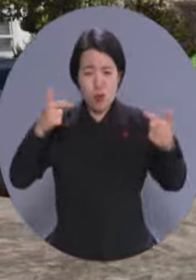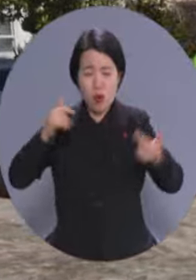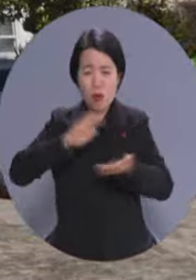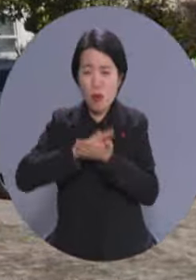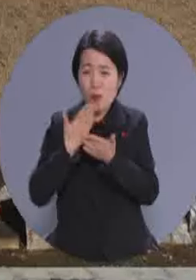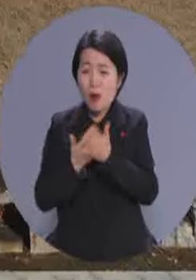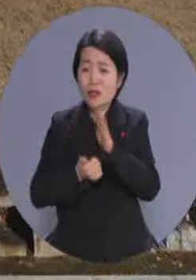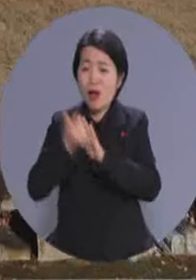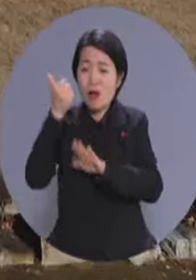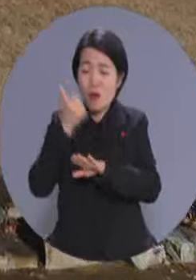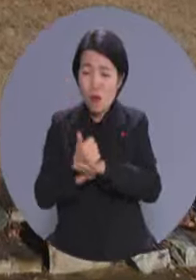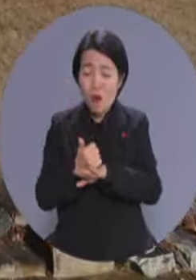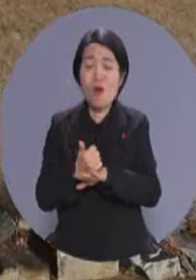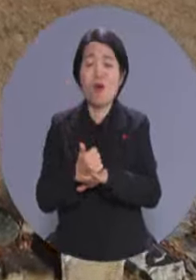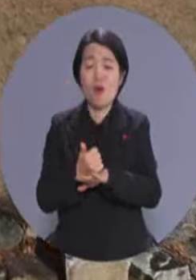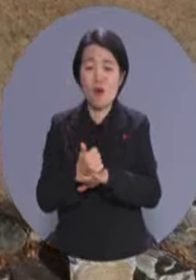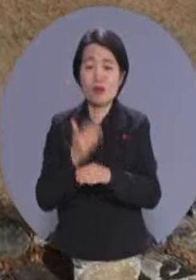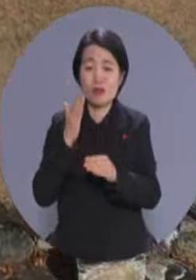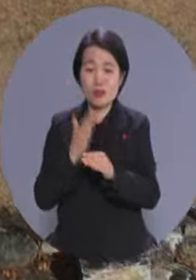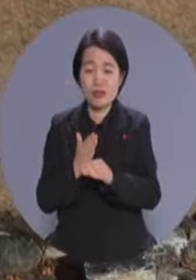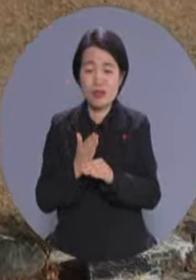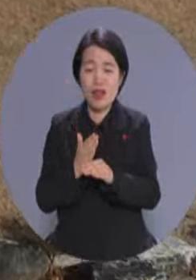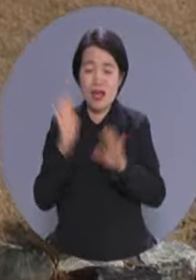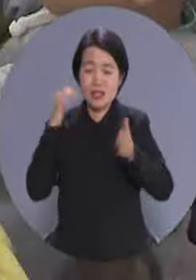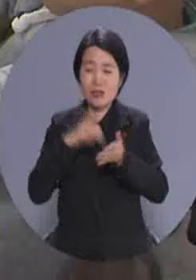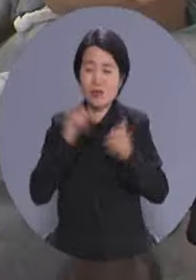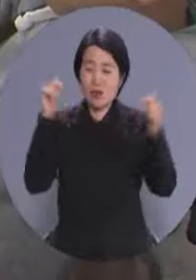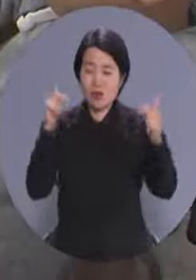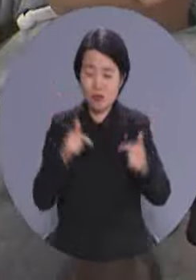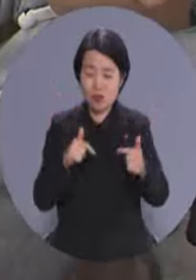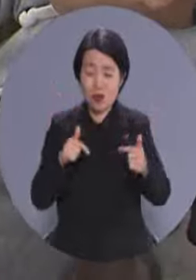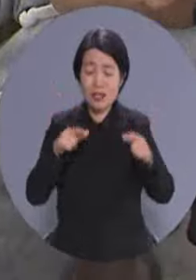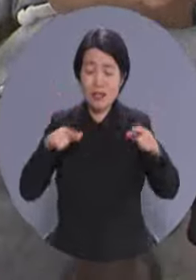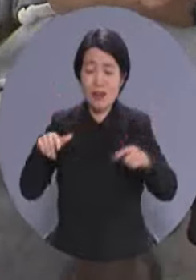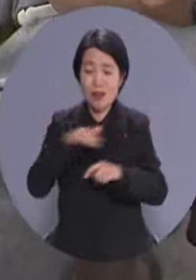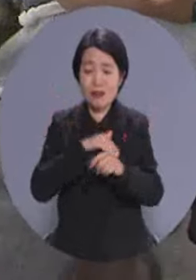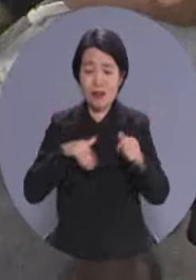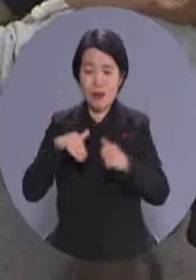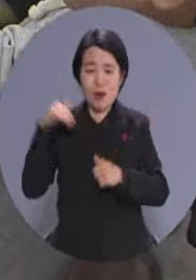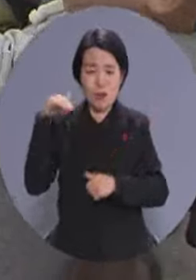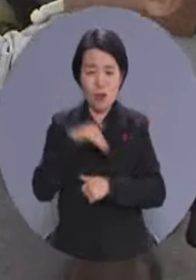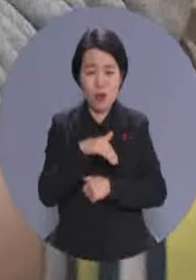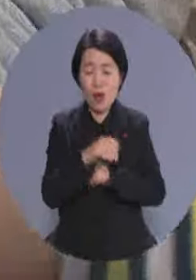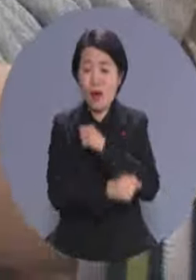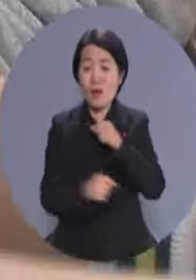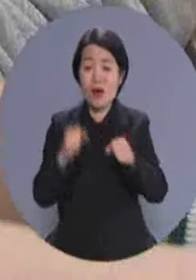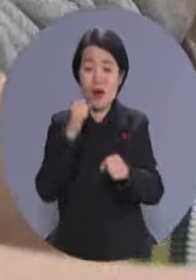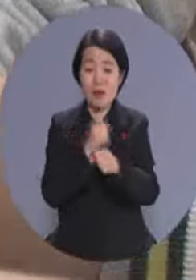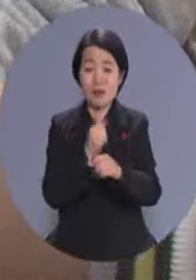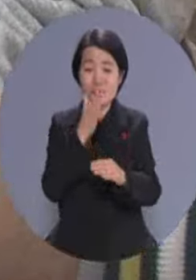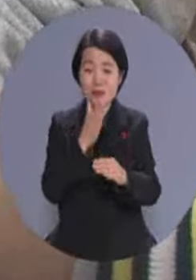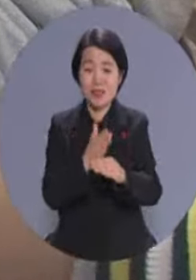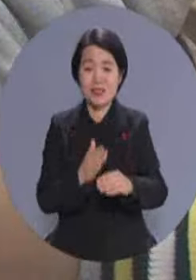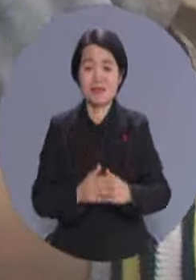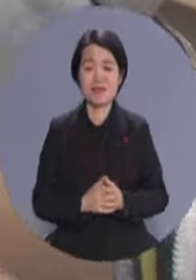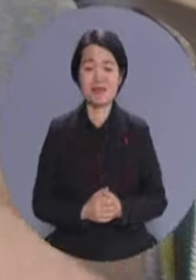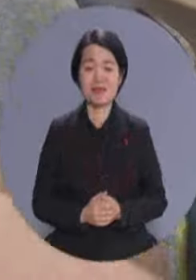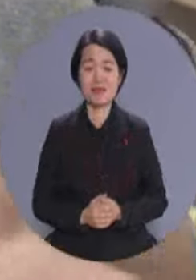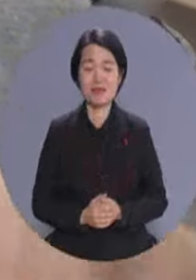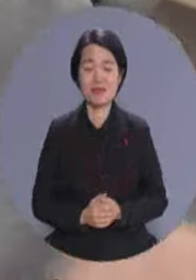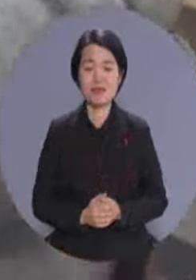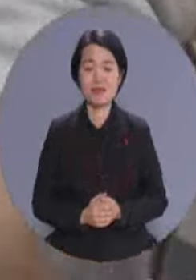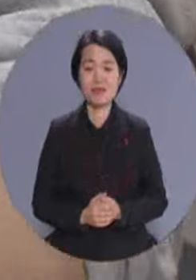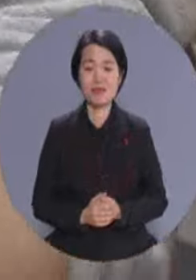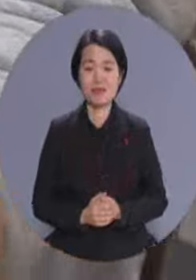성공한 사라지 침 지에 다시을 어고 있습니다 MBC